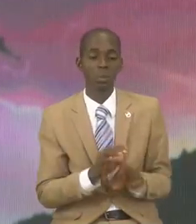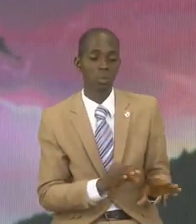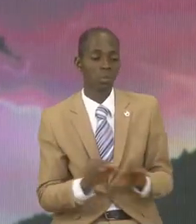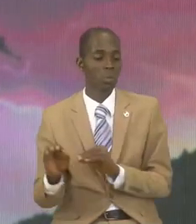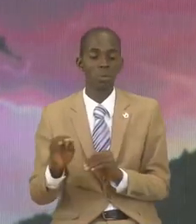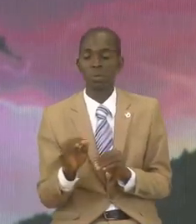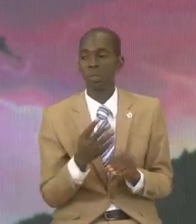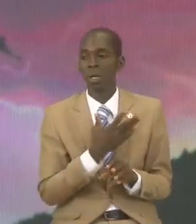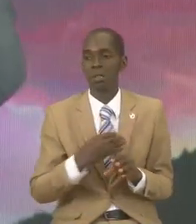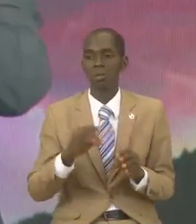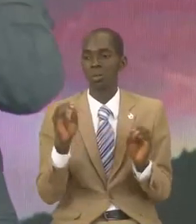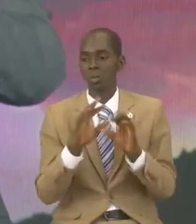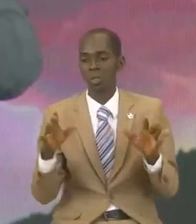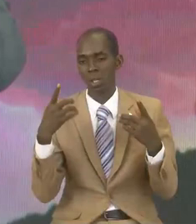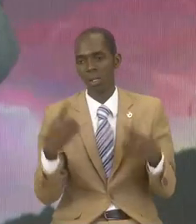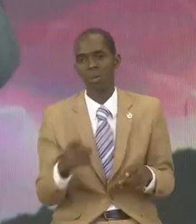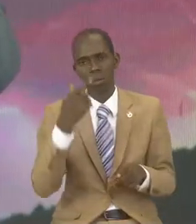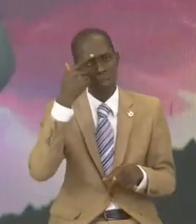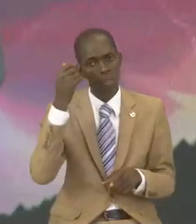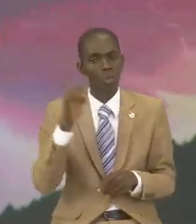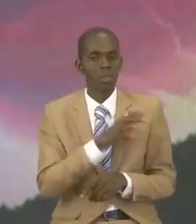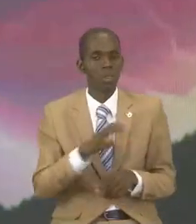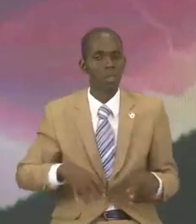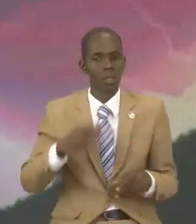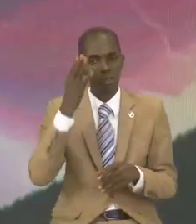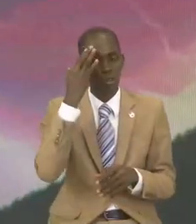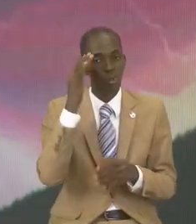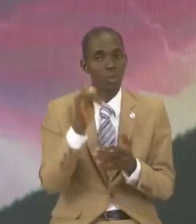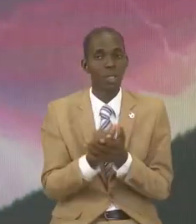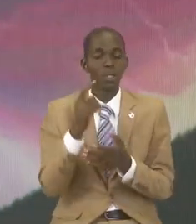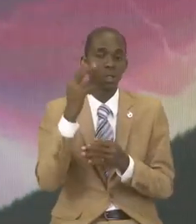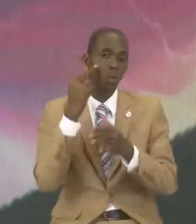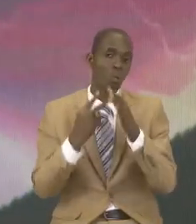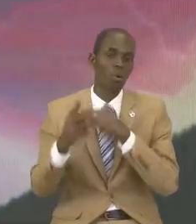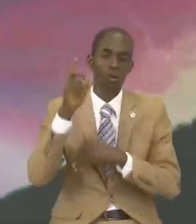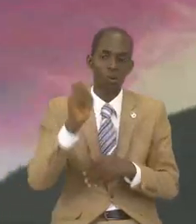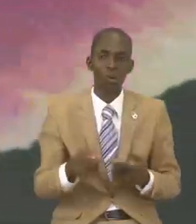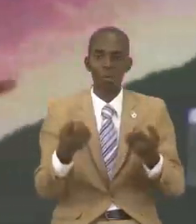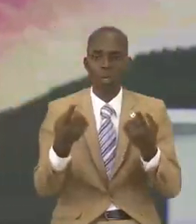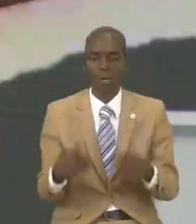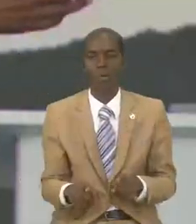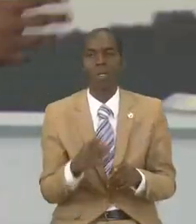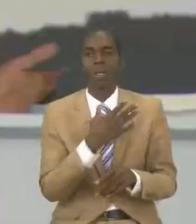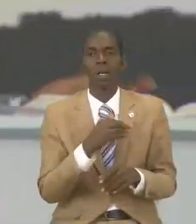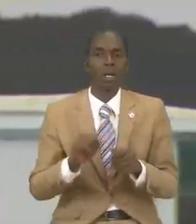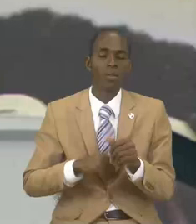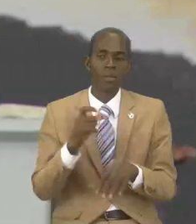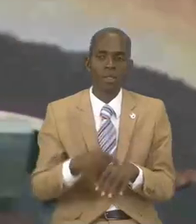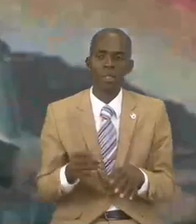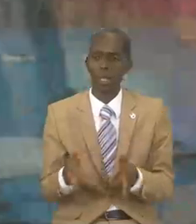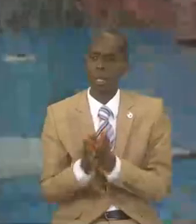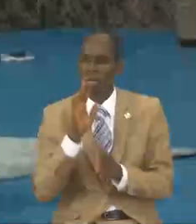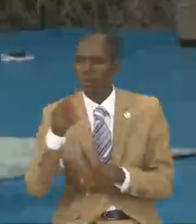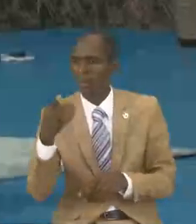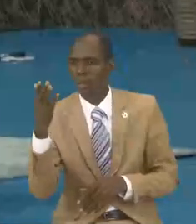ils n'ont pas pu le nuire parce qu'ils savaient que la prophétie doit être accomplie. Et chaque fois qu'on dit, est-ce que tu vas